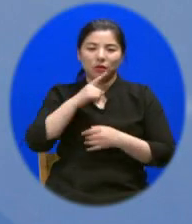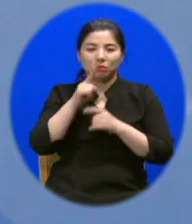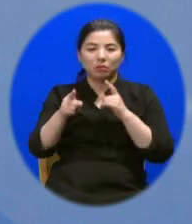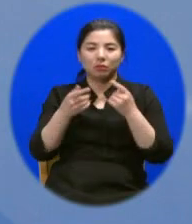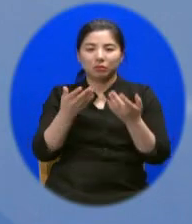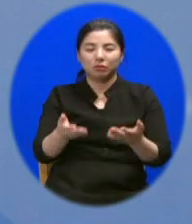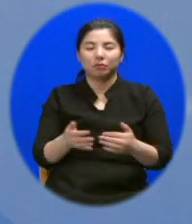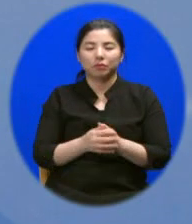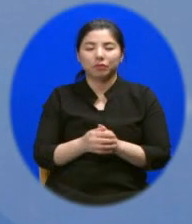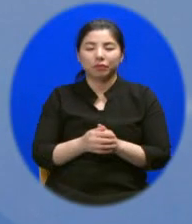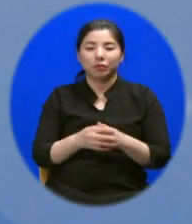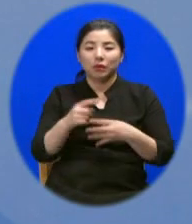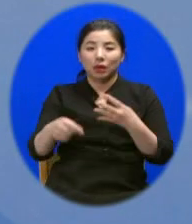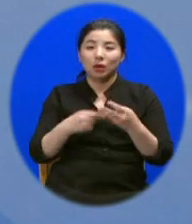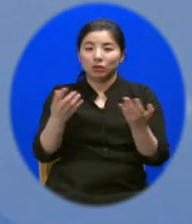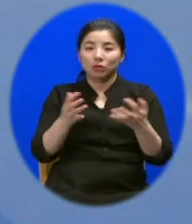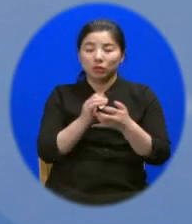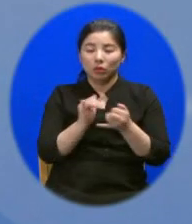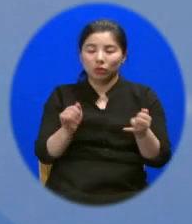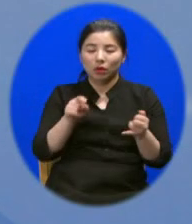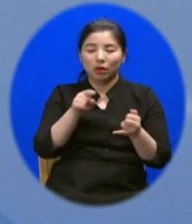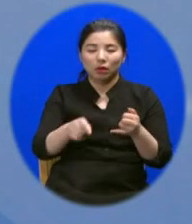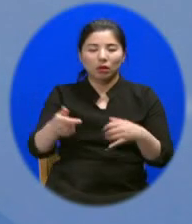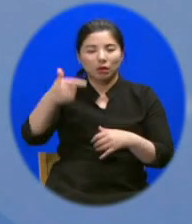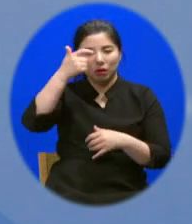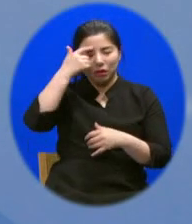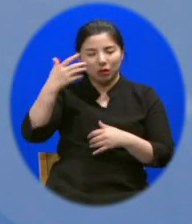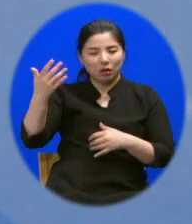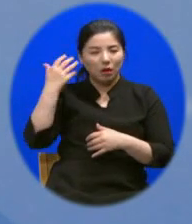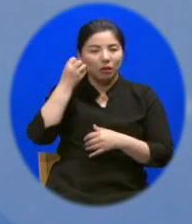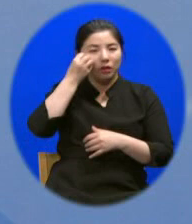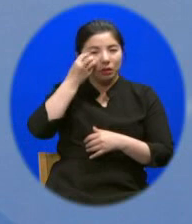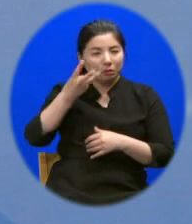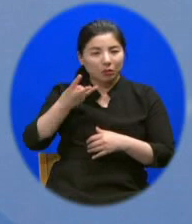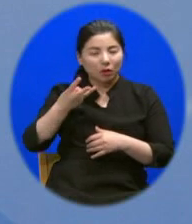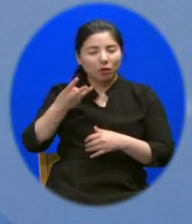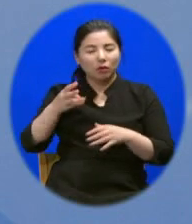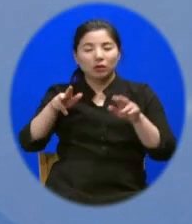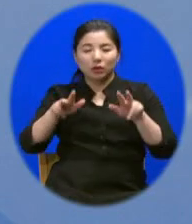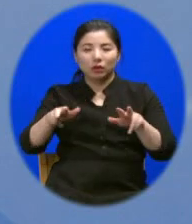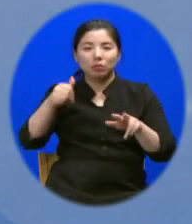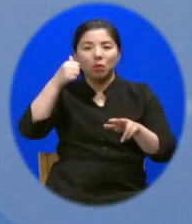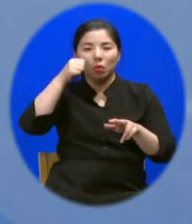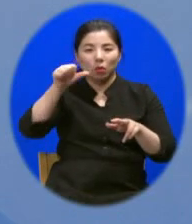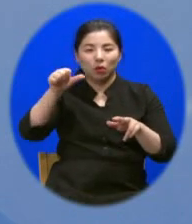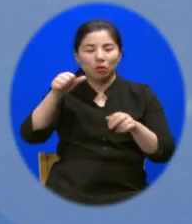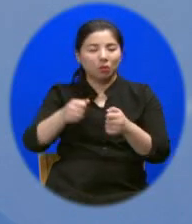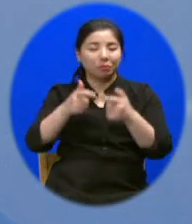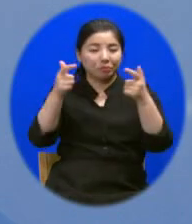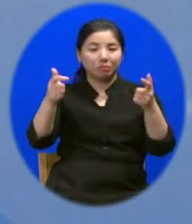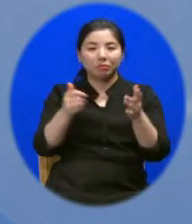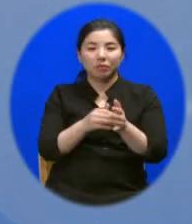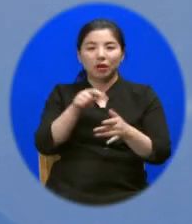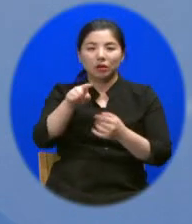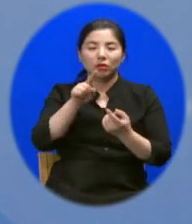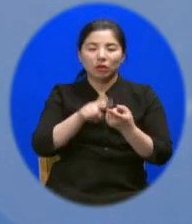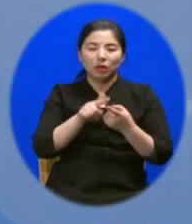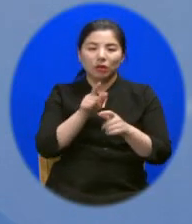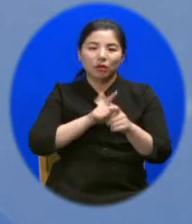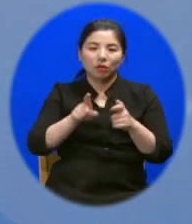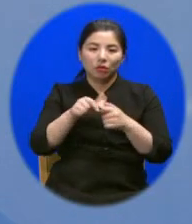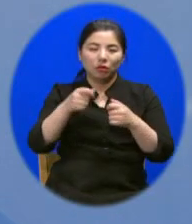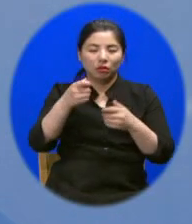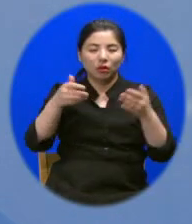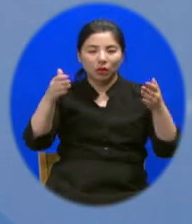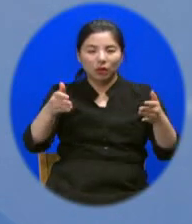드리고 계절 근로자 부분은 과거 3개월에서 지금 현재 5개 원로 확대가 되고 있습니다만 이 부분도 정도 기간을